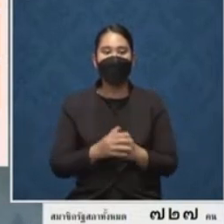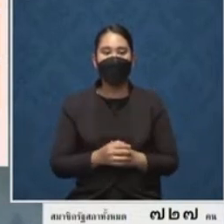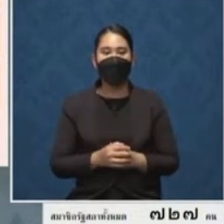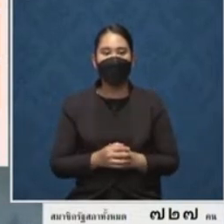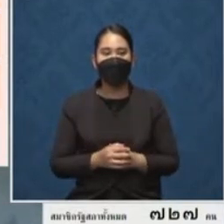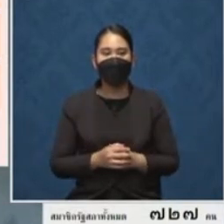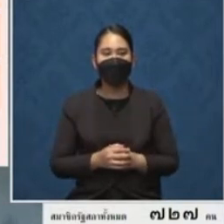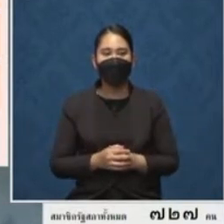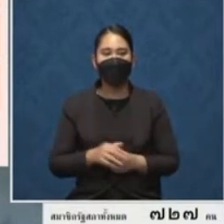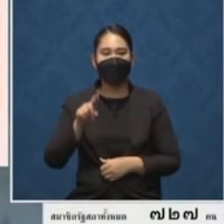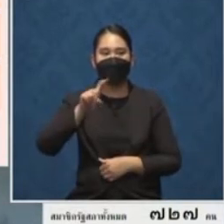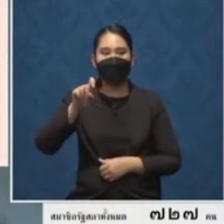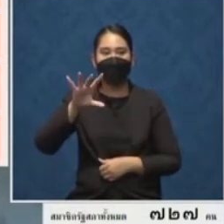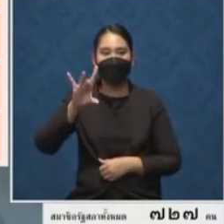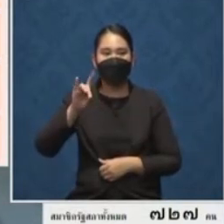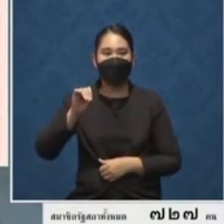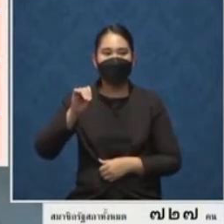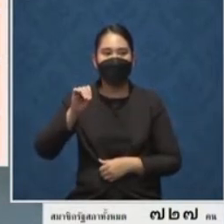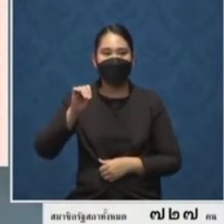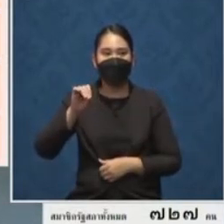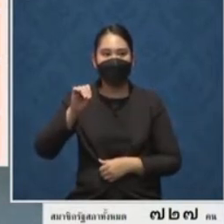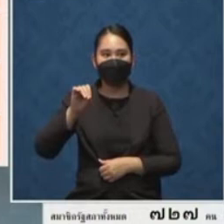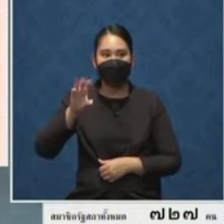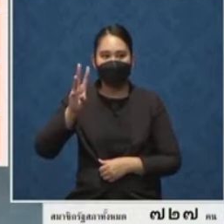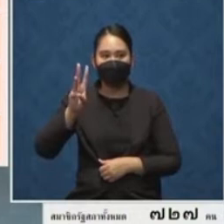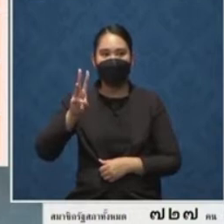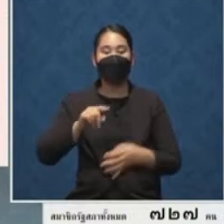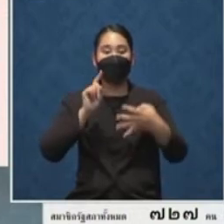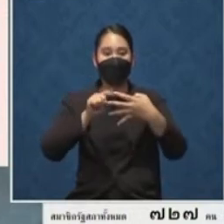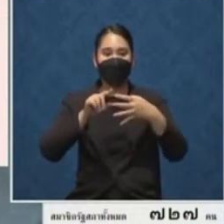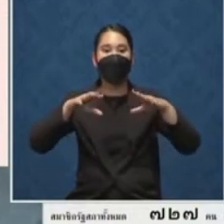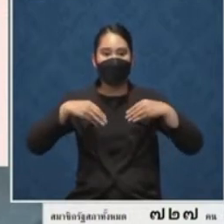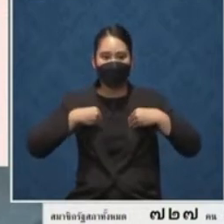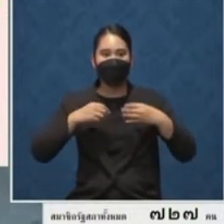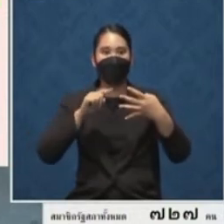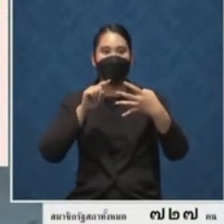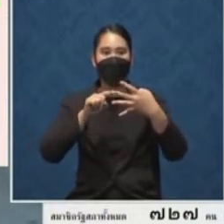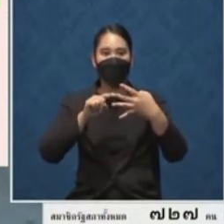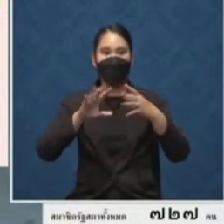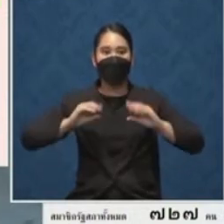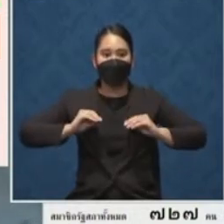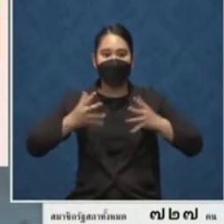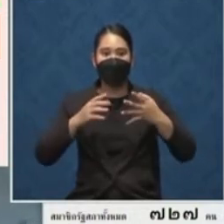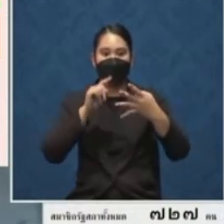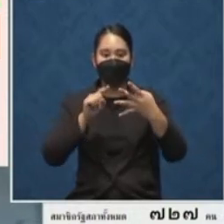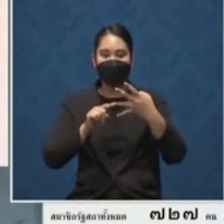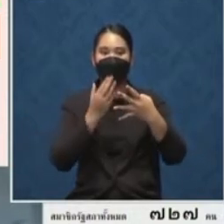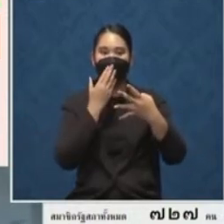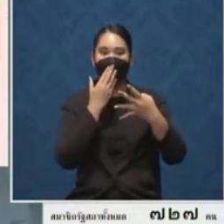186นายตวงอันทชัย 1รับหลักการ2ไม่รับหลักการ3งดออกเสียง4งดออกเสีย